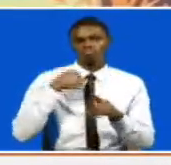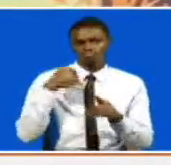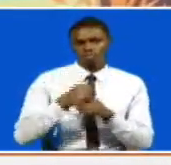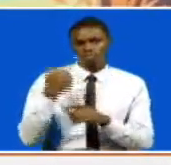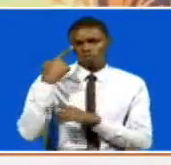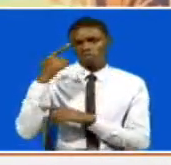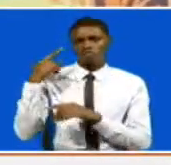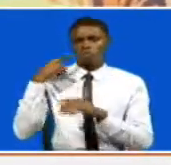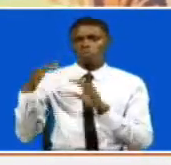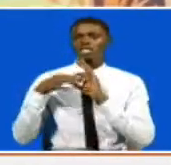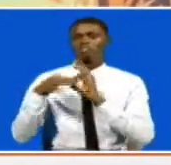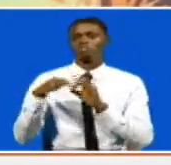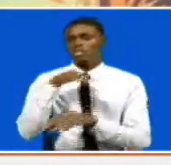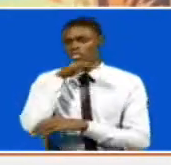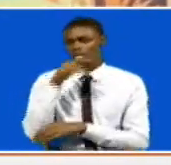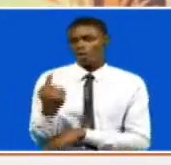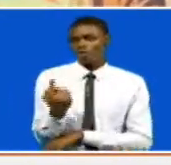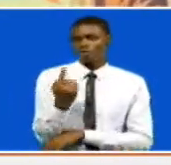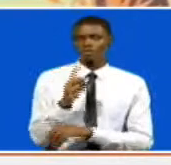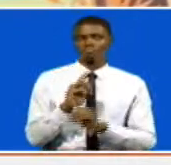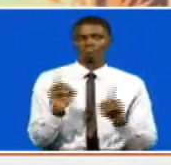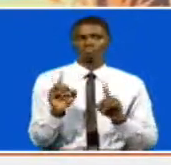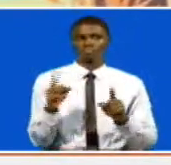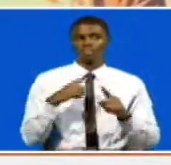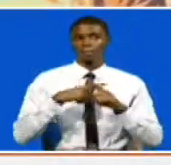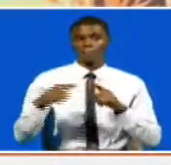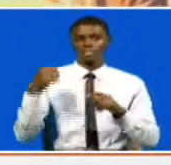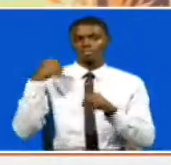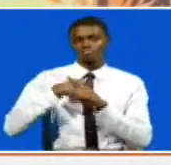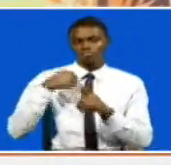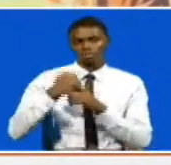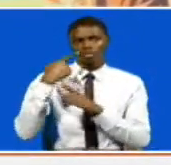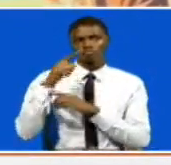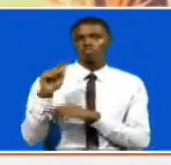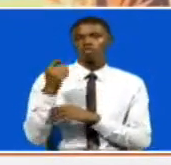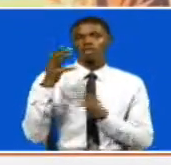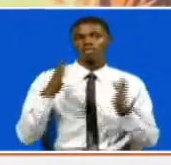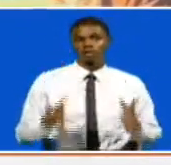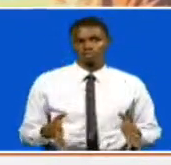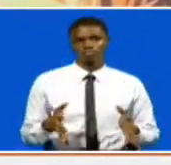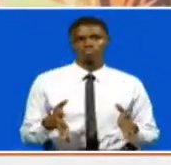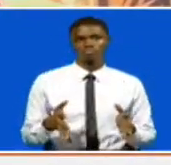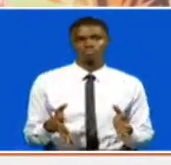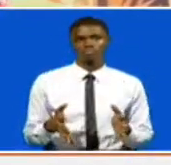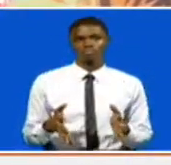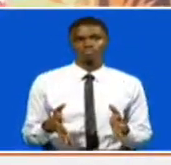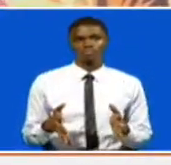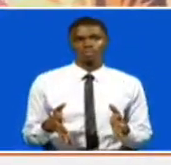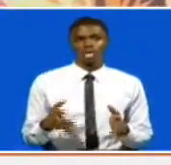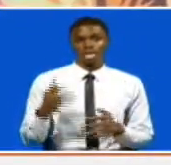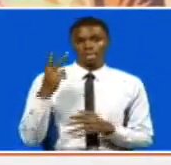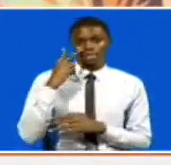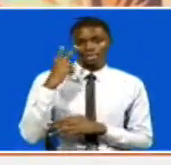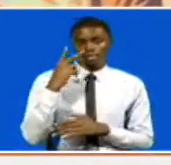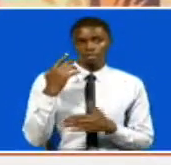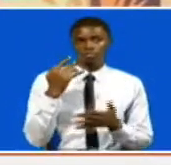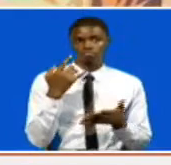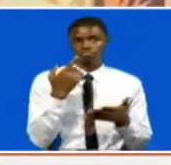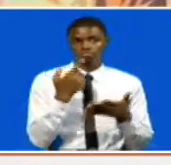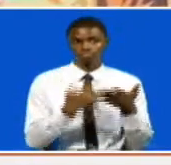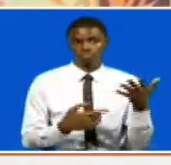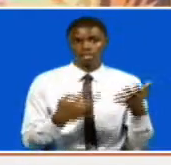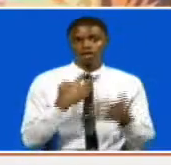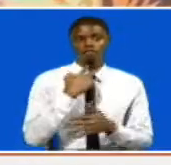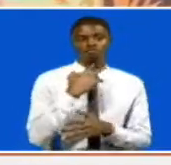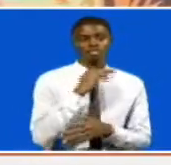ya Azimio na Raila Odinga. Ni vita ya wananchi wa Kenya ya kuona ya kwamba